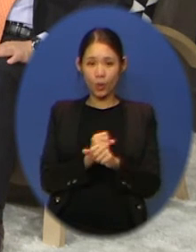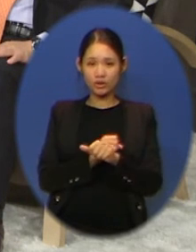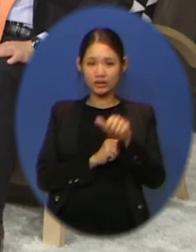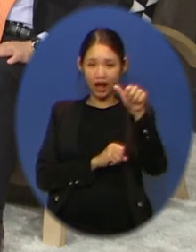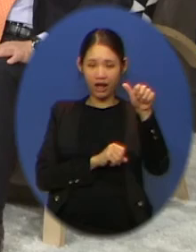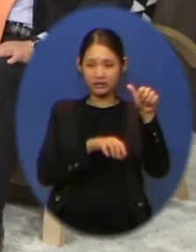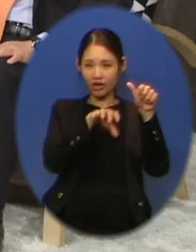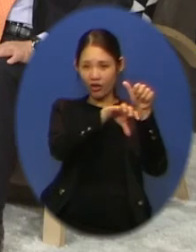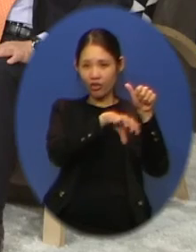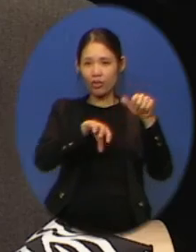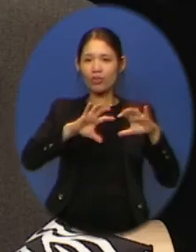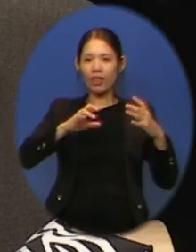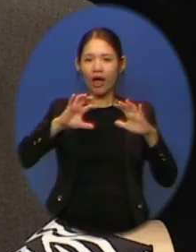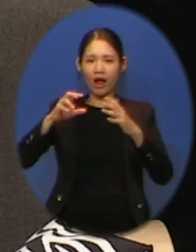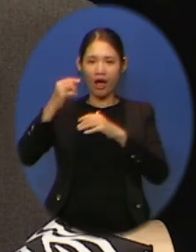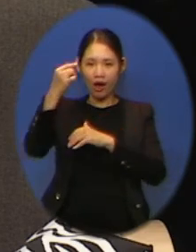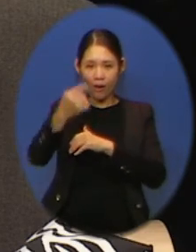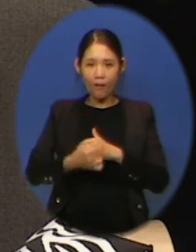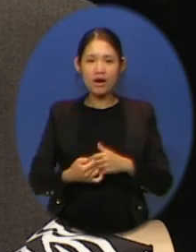이거를 계약을 했습니다. 네.